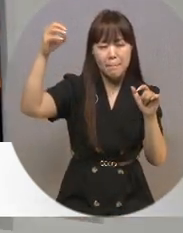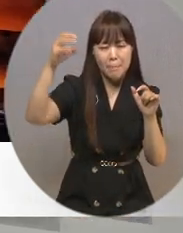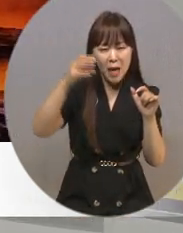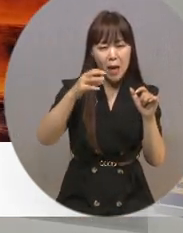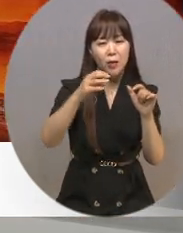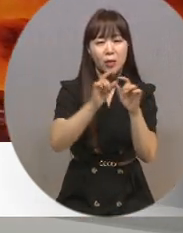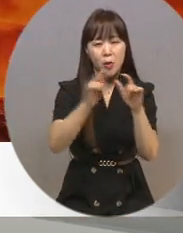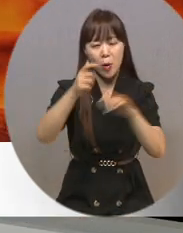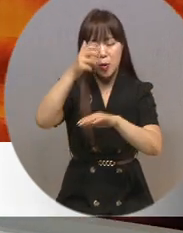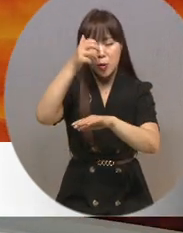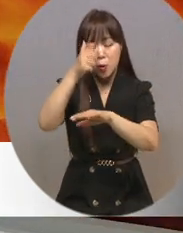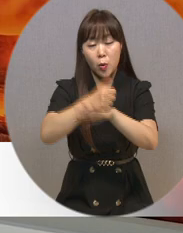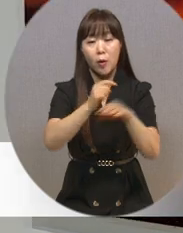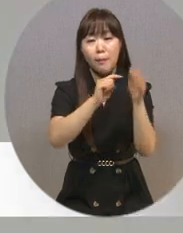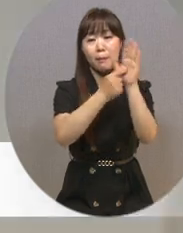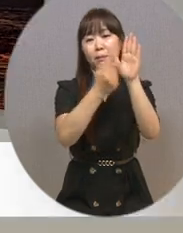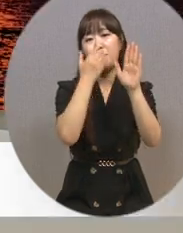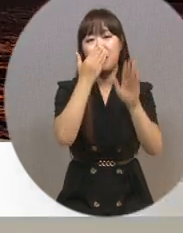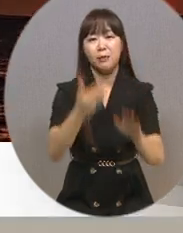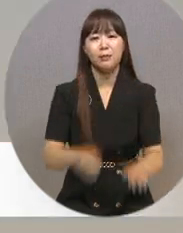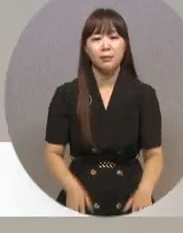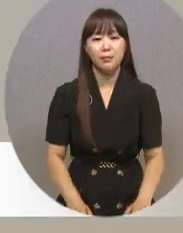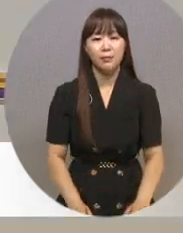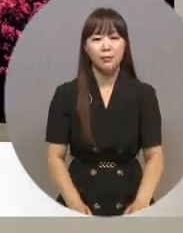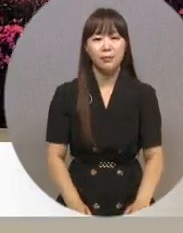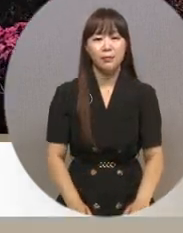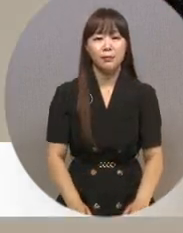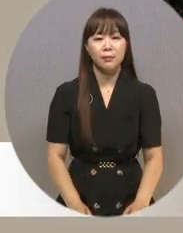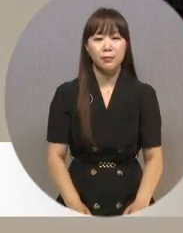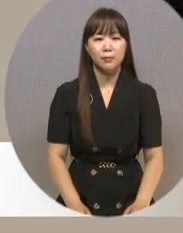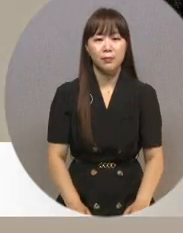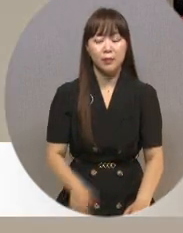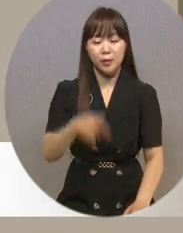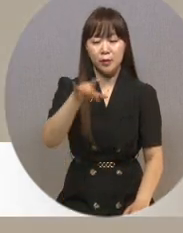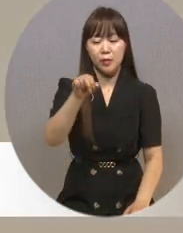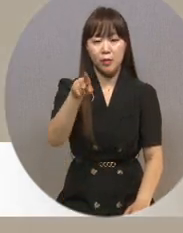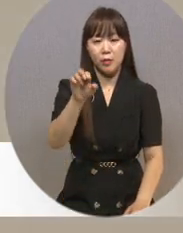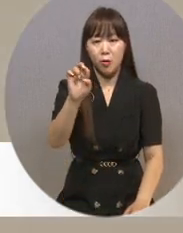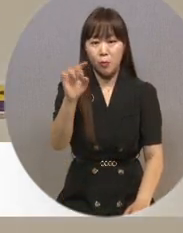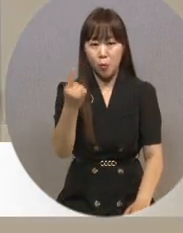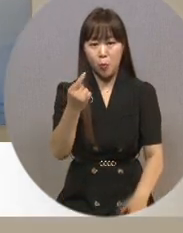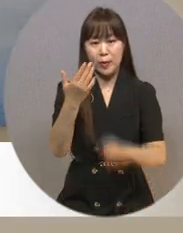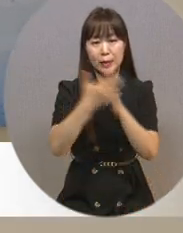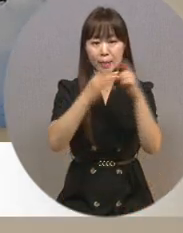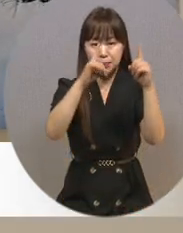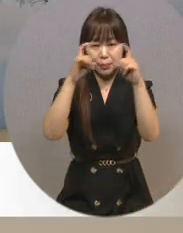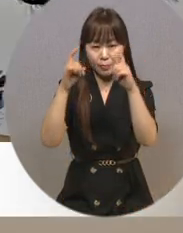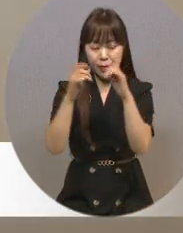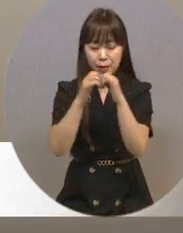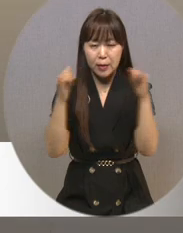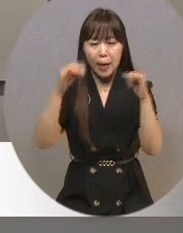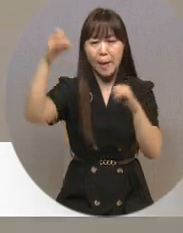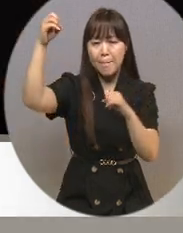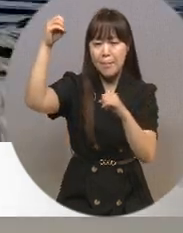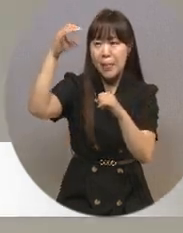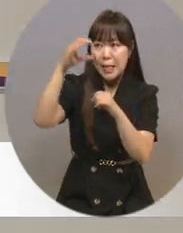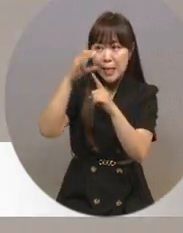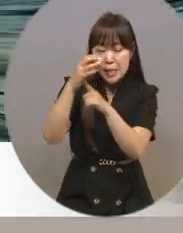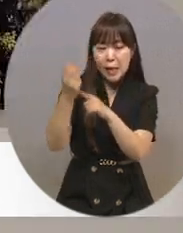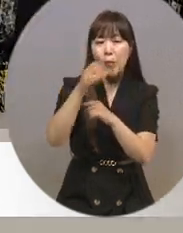다양한 결과물로 나타납니다. 정경모 사진작가는 빛이 지닌 긍정의